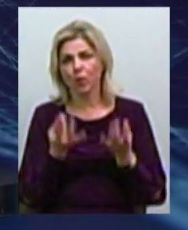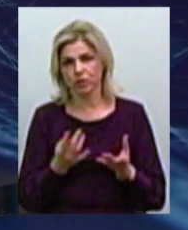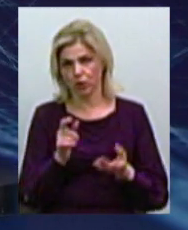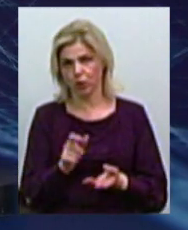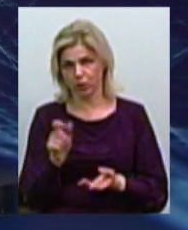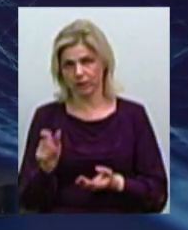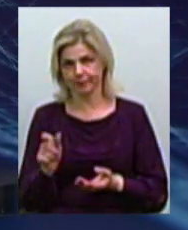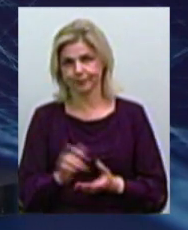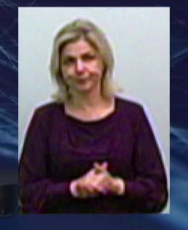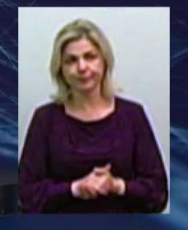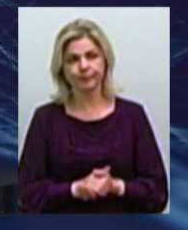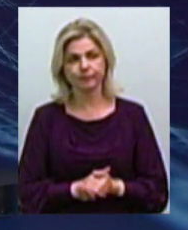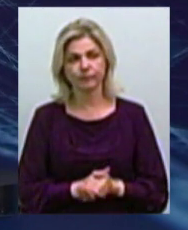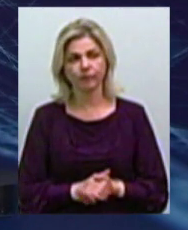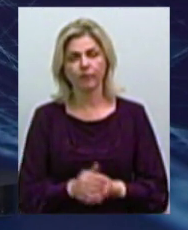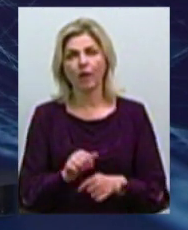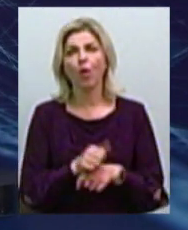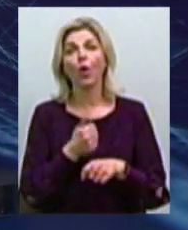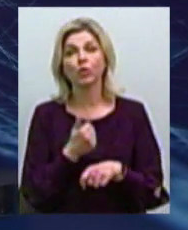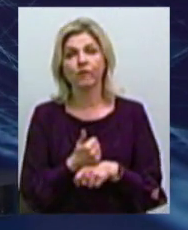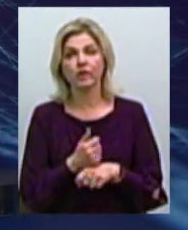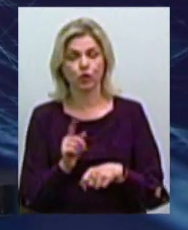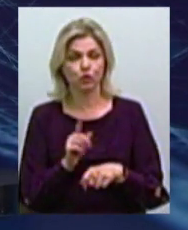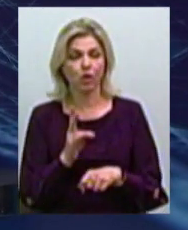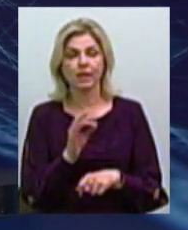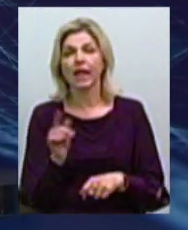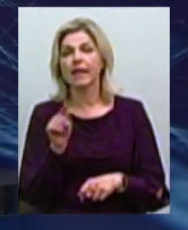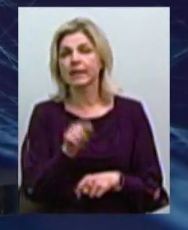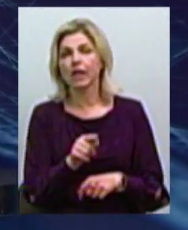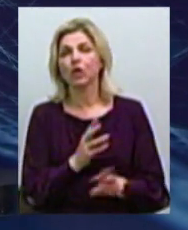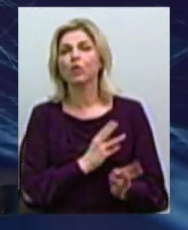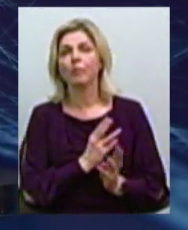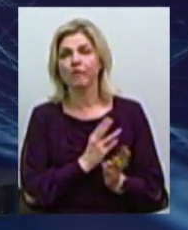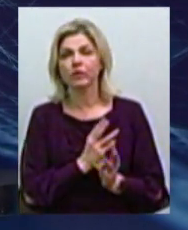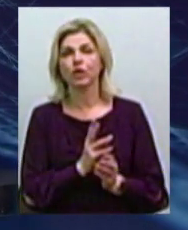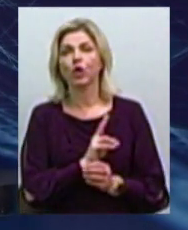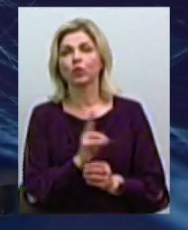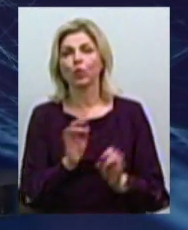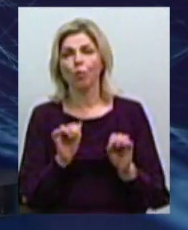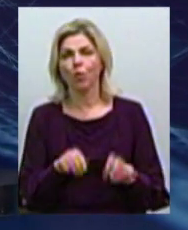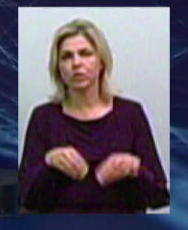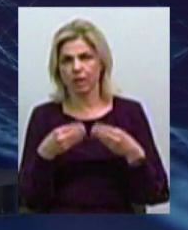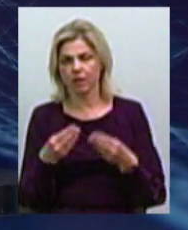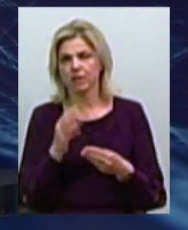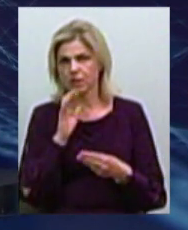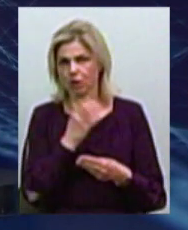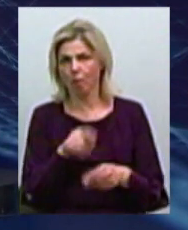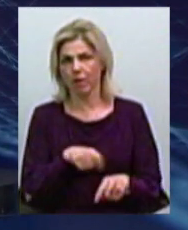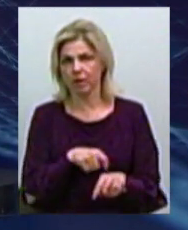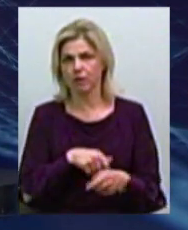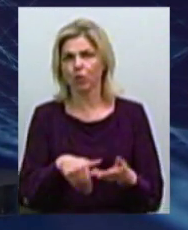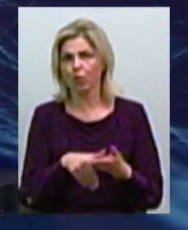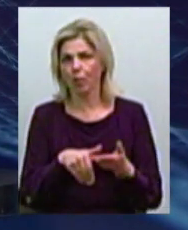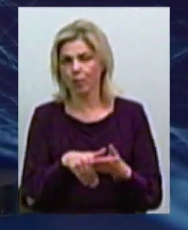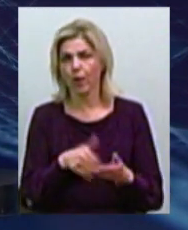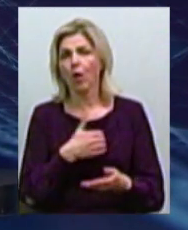головне у цьому, навіть не ті доброчинці, які можуть надати якусь серйозну матеріальну допомогу. Хоча